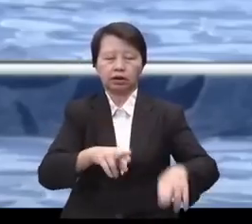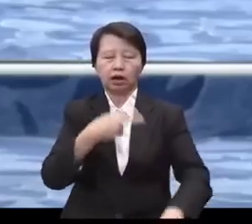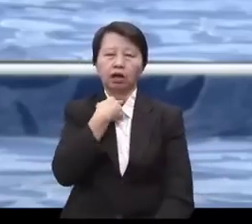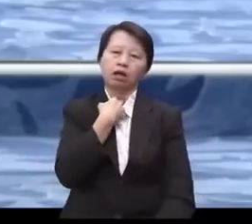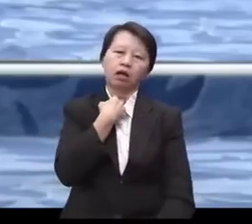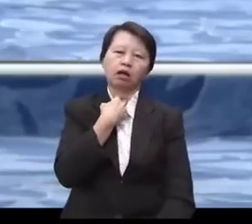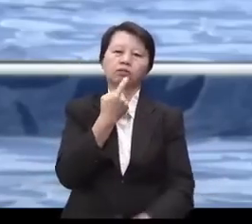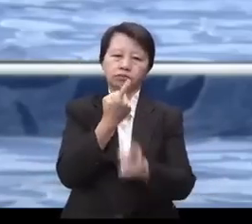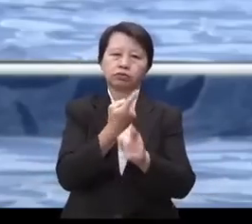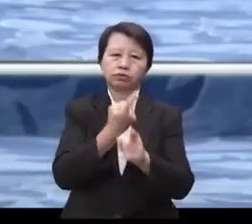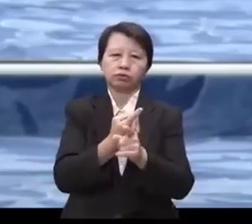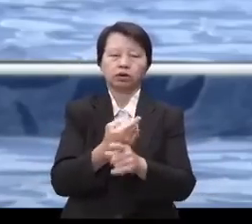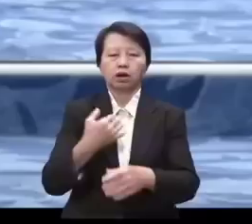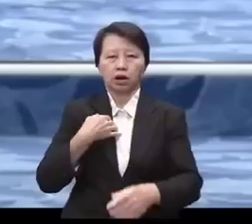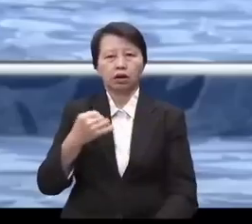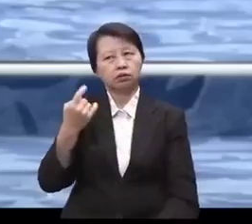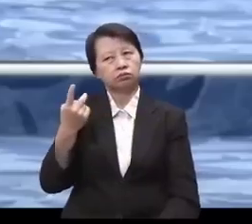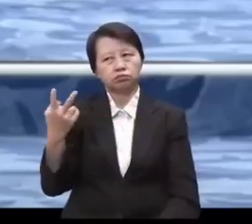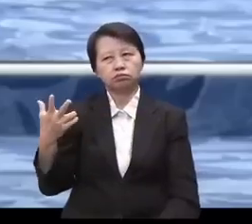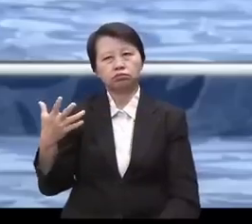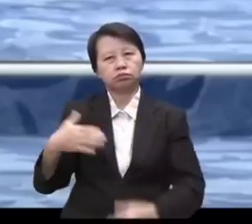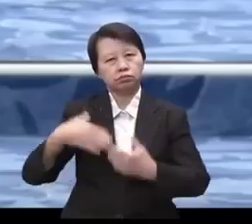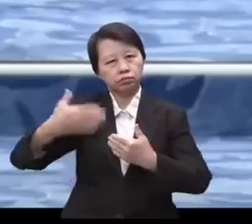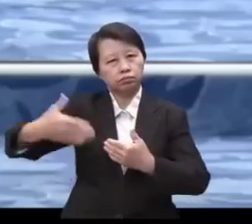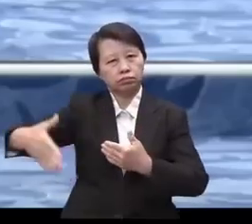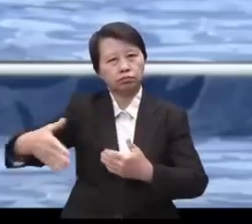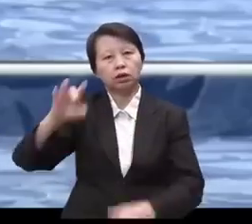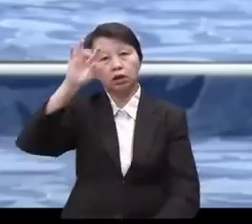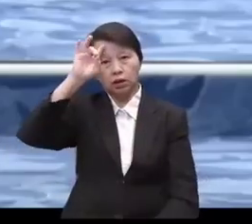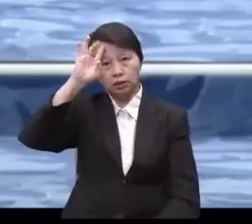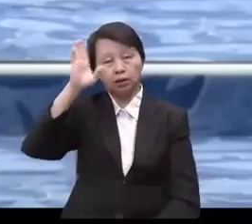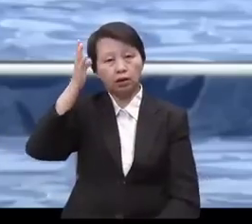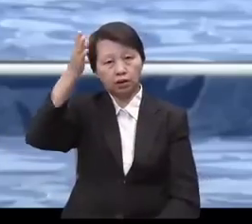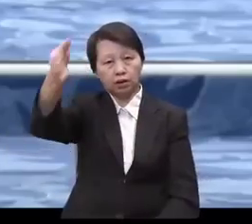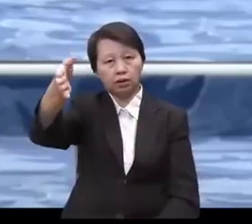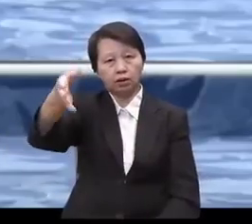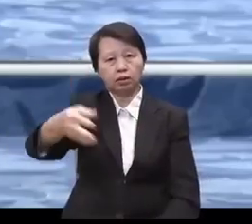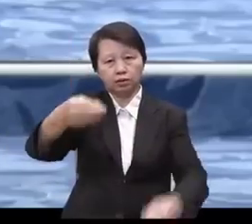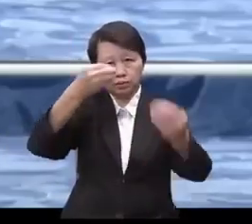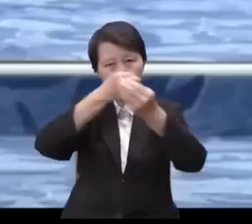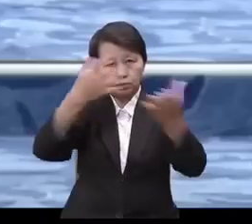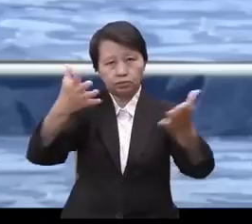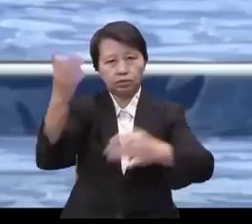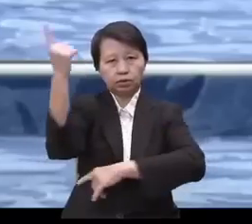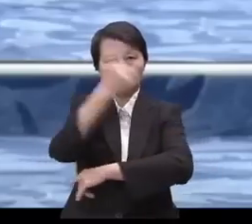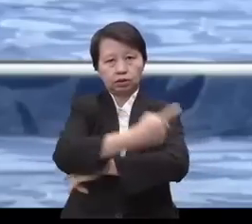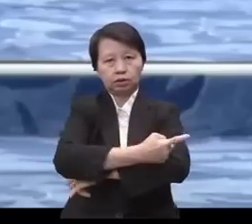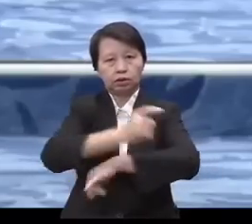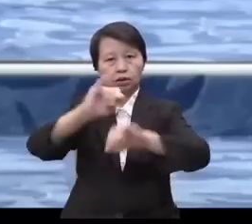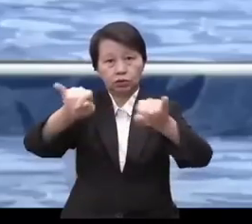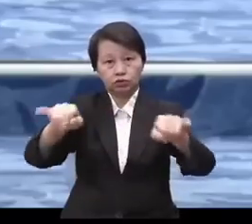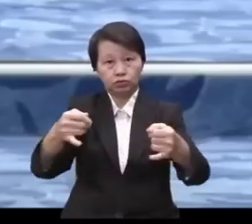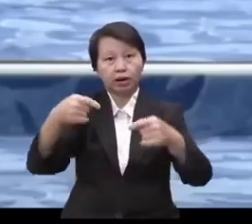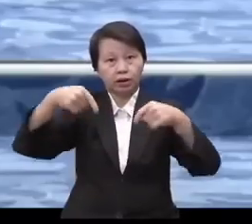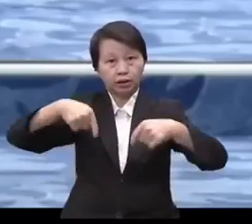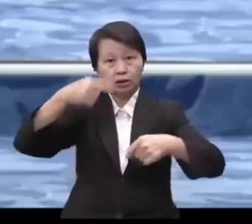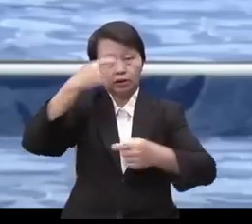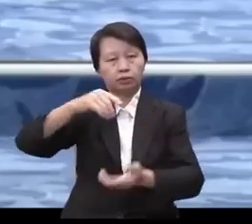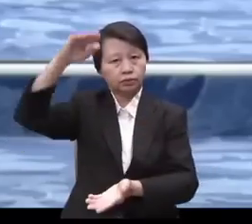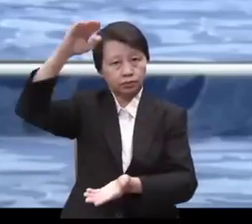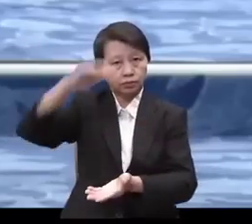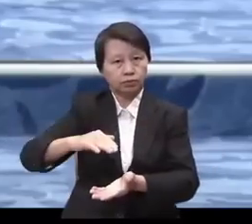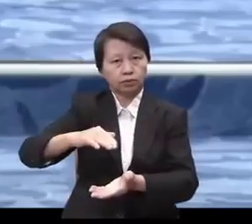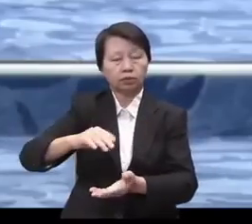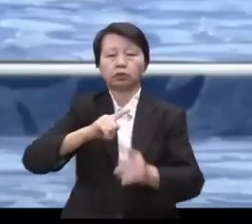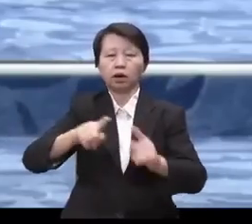terkesan. Ada beberapa langkah yang sebagainya mungkin insyaAllah saya akan umumkan pada hari Jumaat ini untuk mengurangkan.